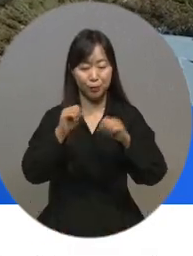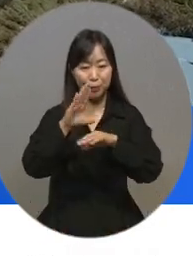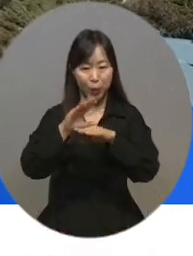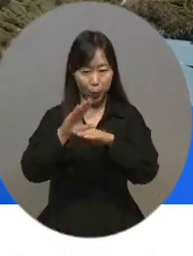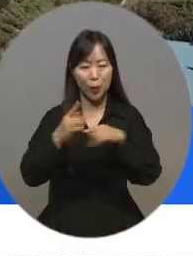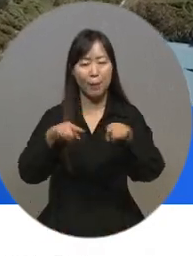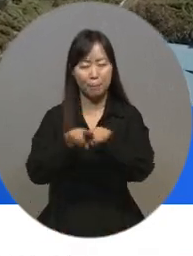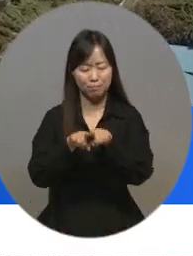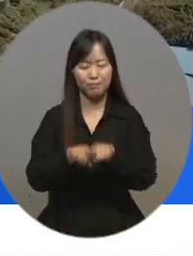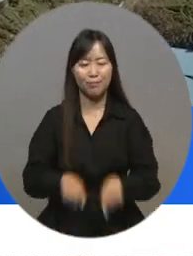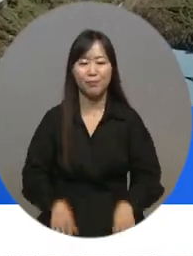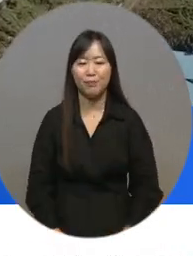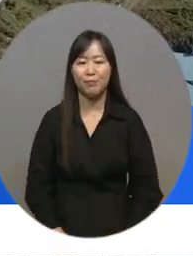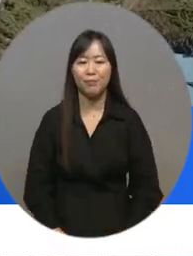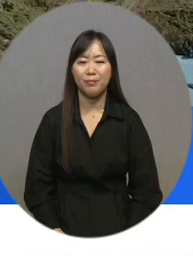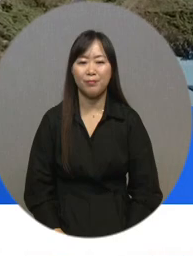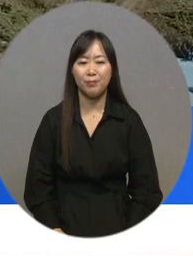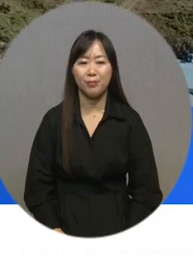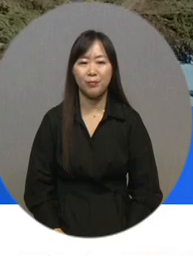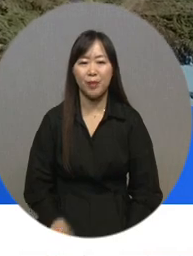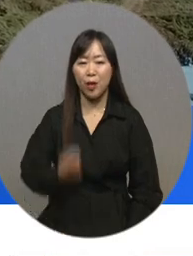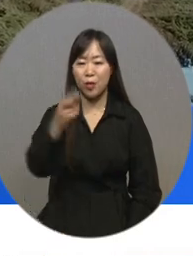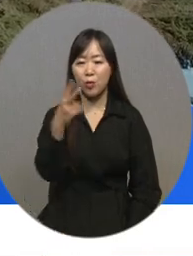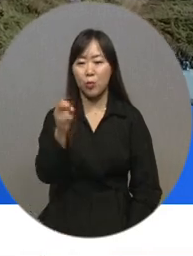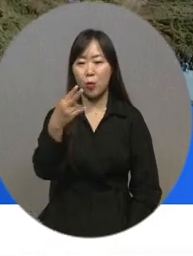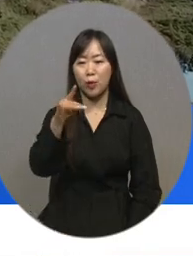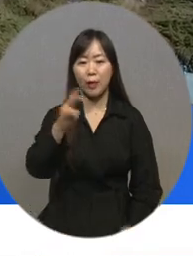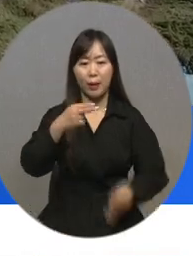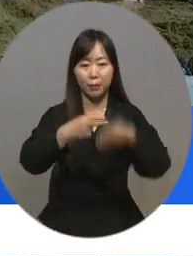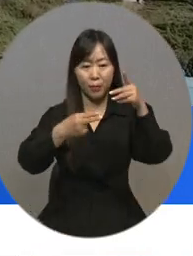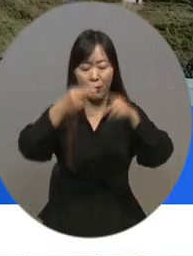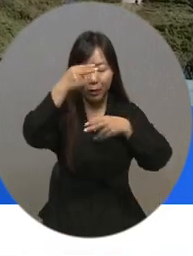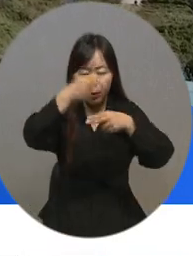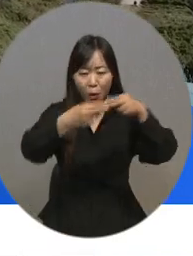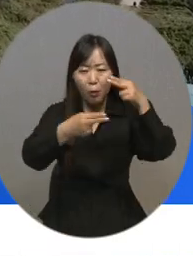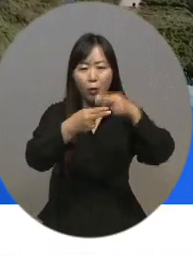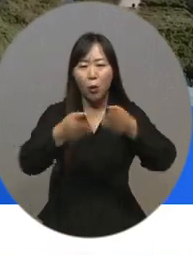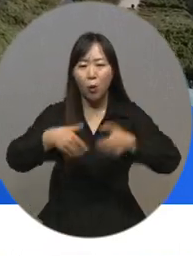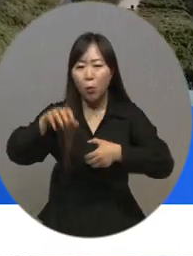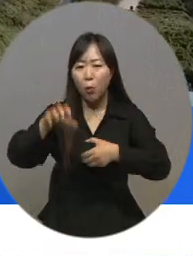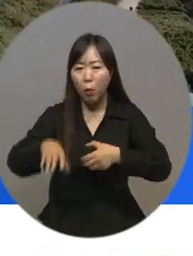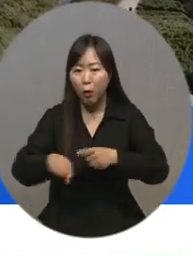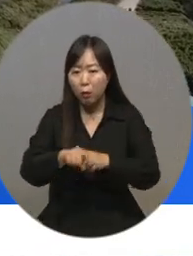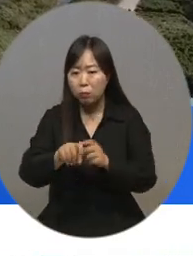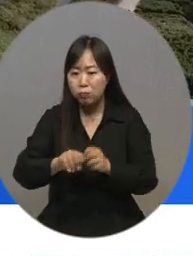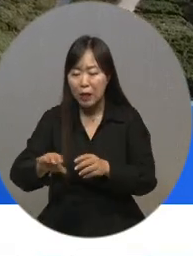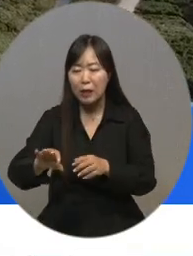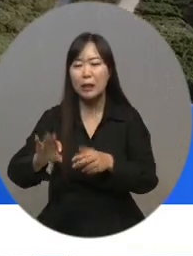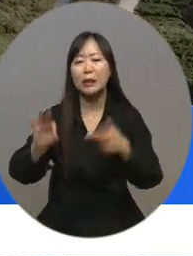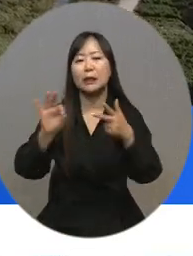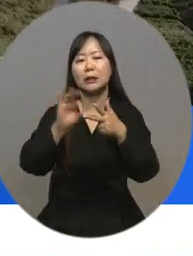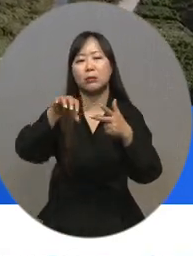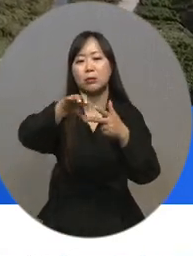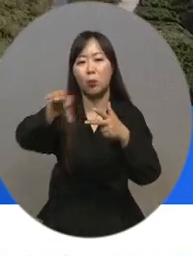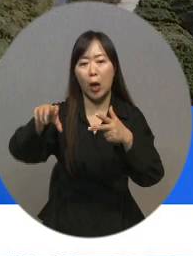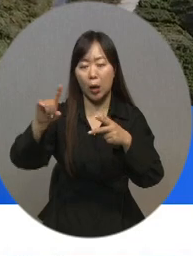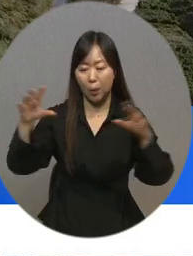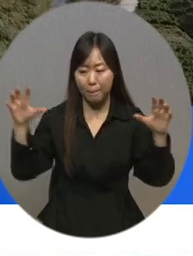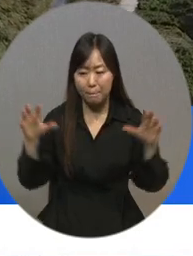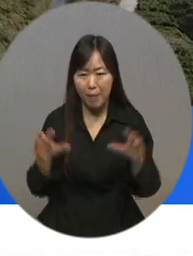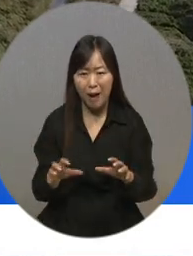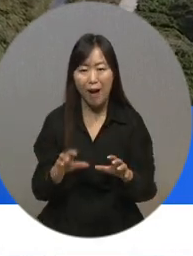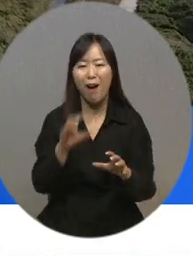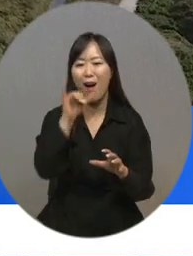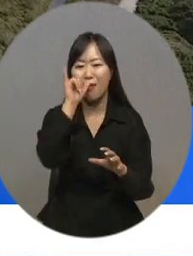힘을 보태겠습니다 용담댐 건설로 고향을 잃은 지난 군 용담댐 수민이 한 곳에 보이는